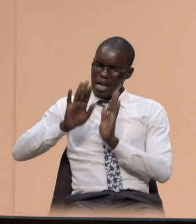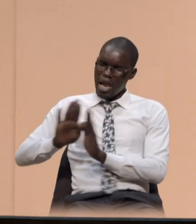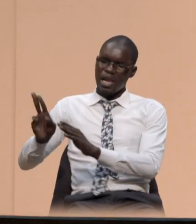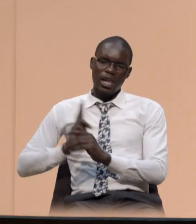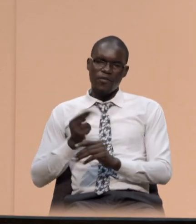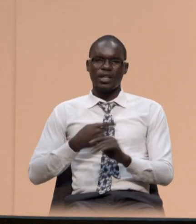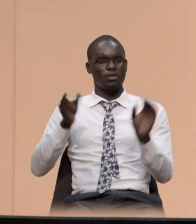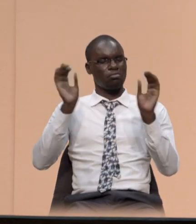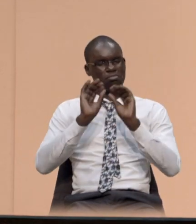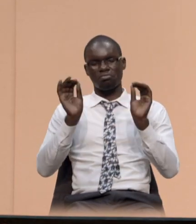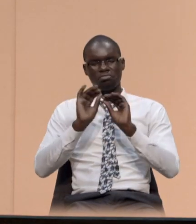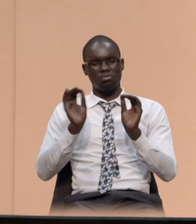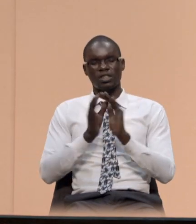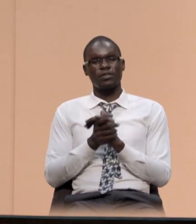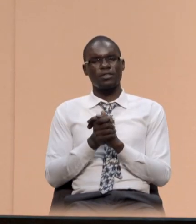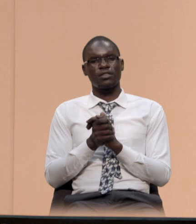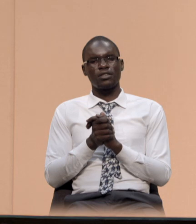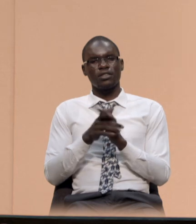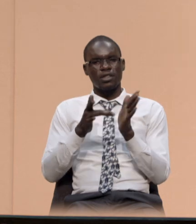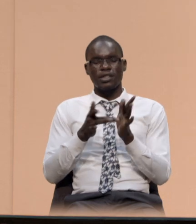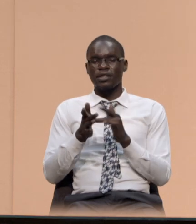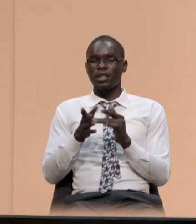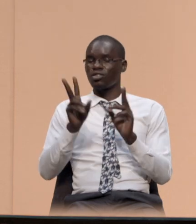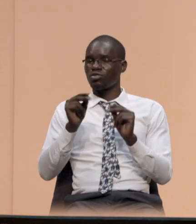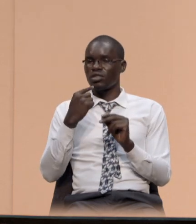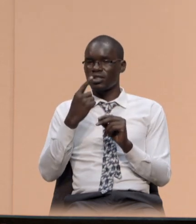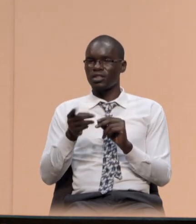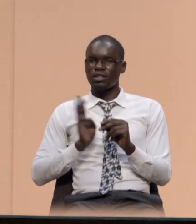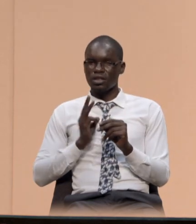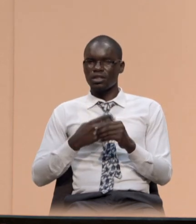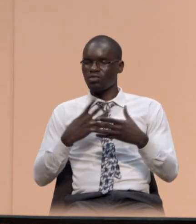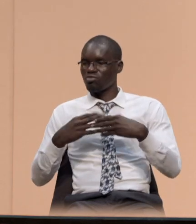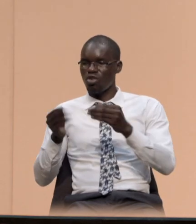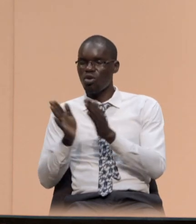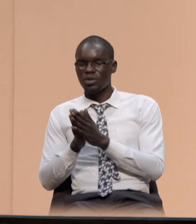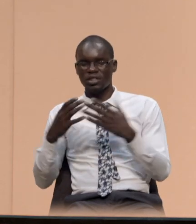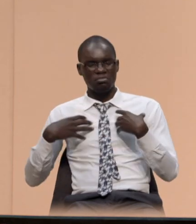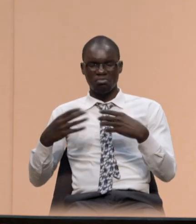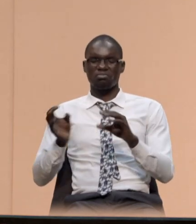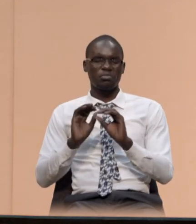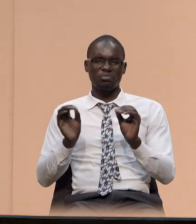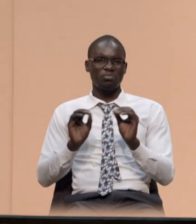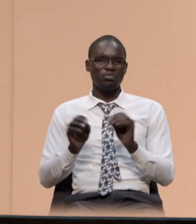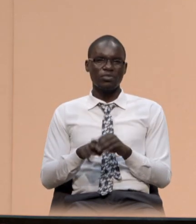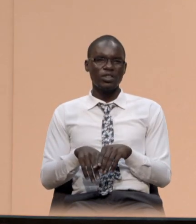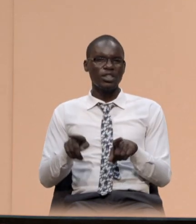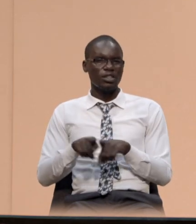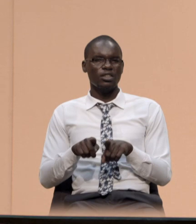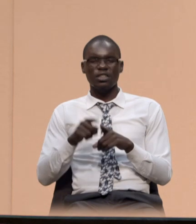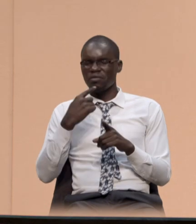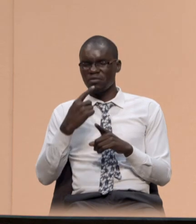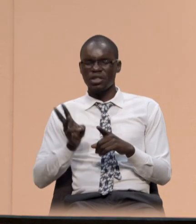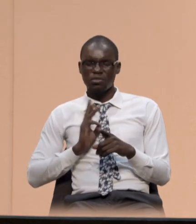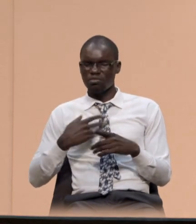kututupa kamwe. Watumishi wa Bwana, Yesu hasemi tunaenda kwake tukiwa na mali, no. Hasemi tunaenda kwake tukiwa